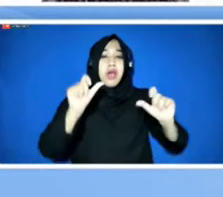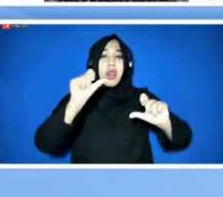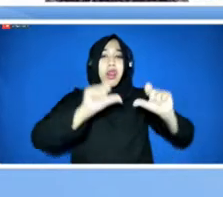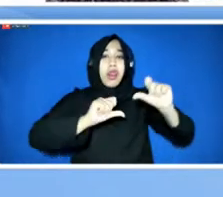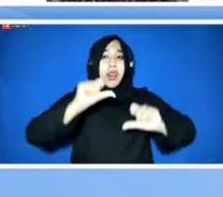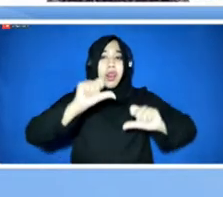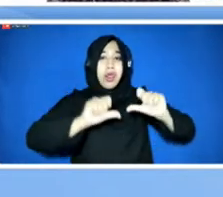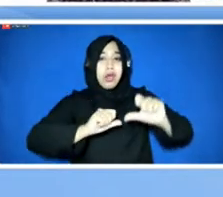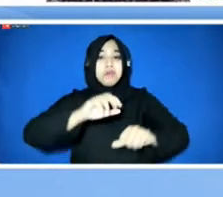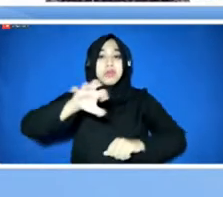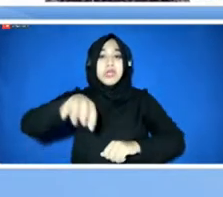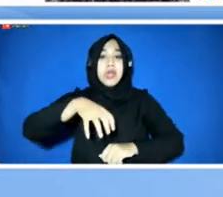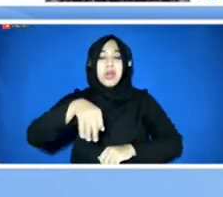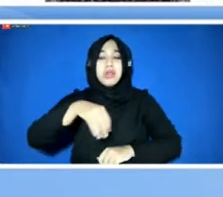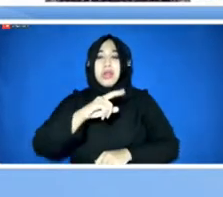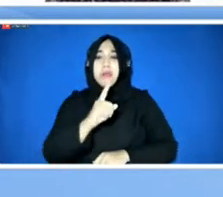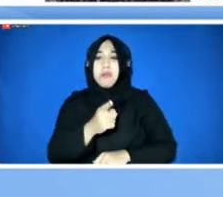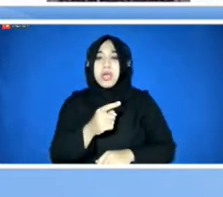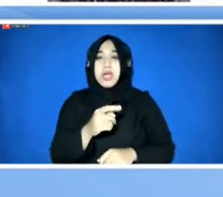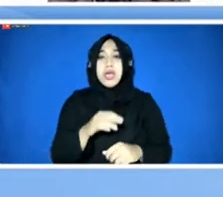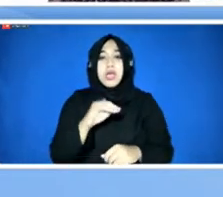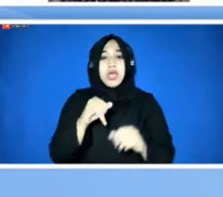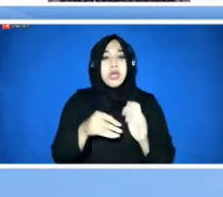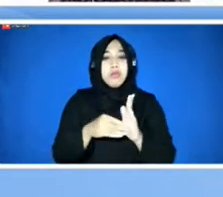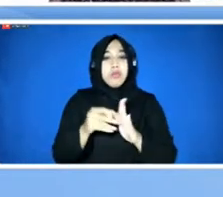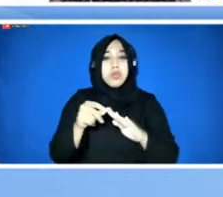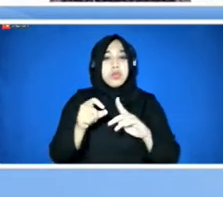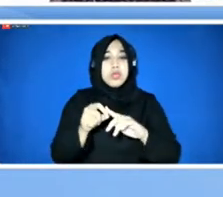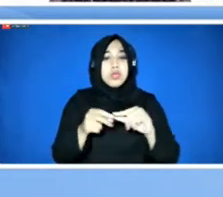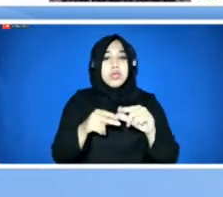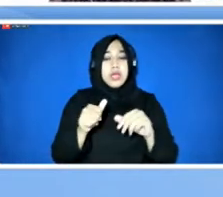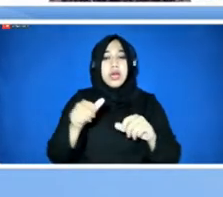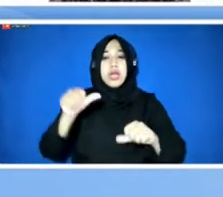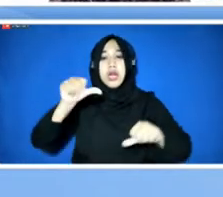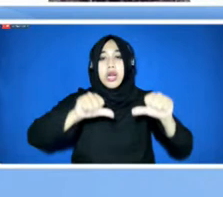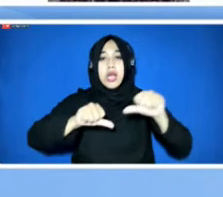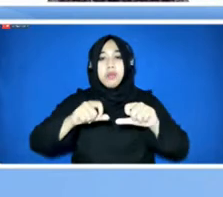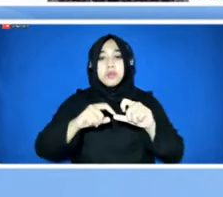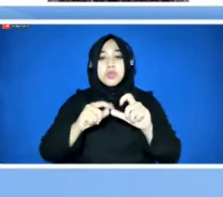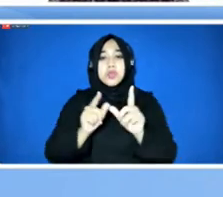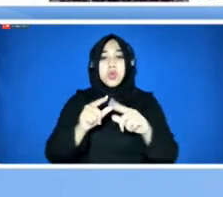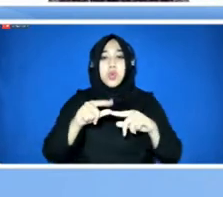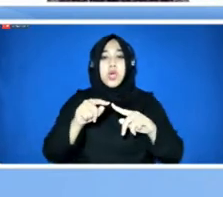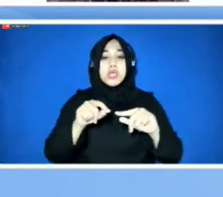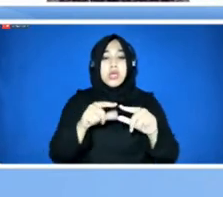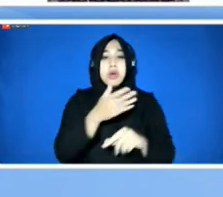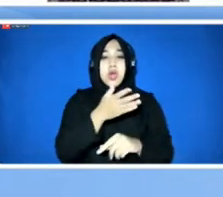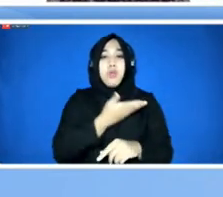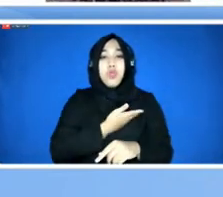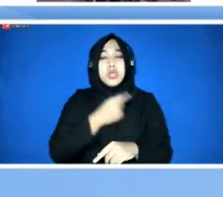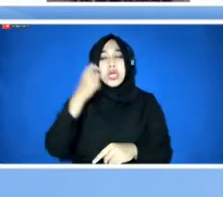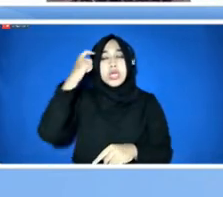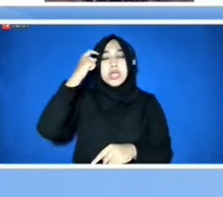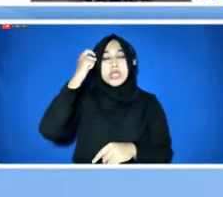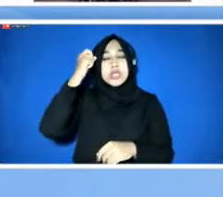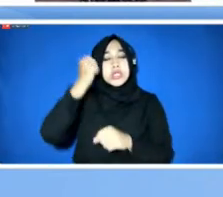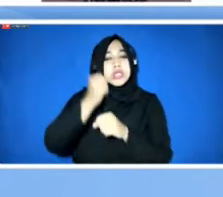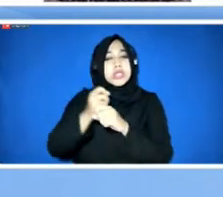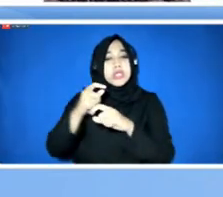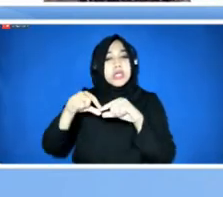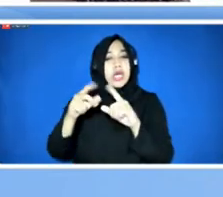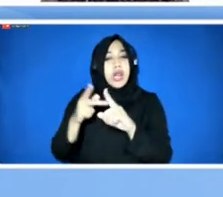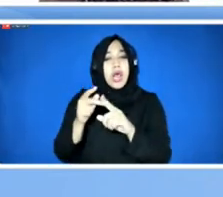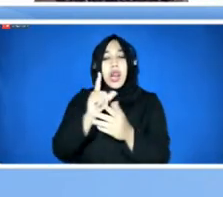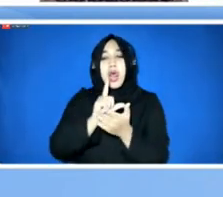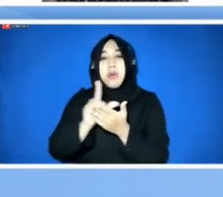yang tidak pakai input di NAR ya, di lab swasta, kemudian mereka punya gejala atau lapor ke RT/RW. Jadi intinya warga